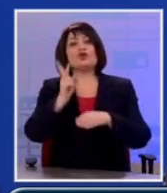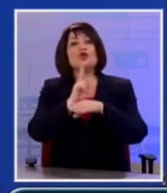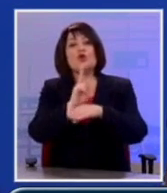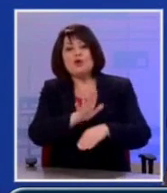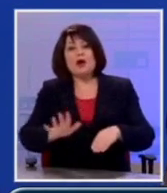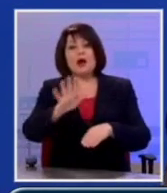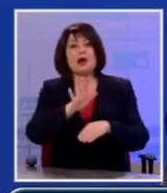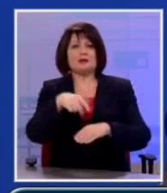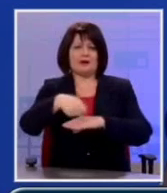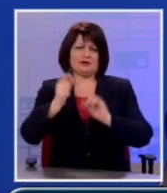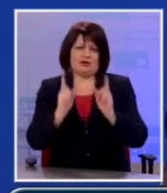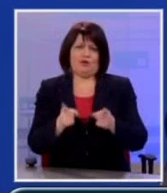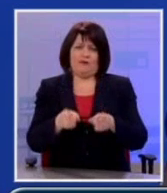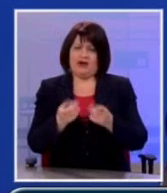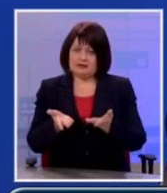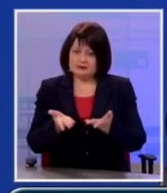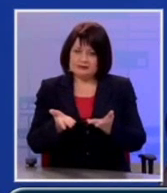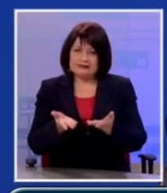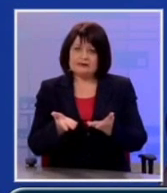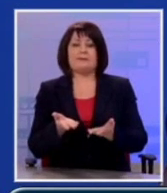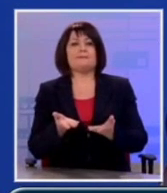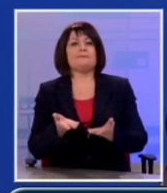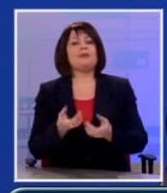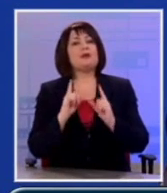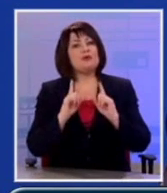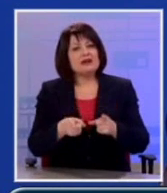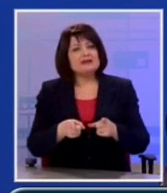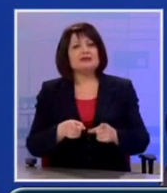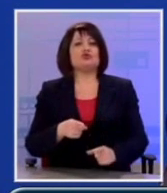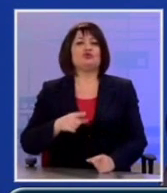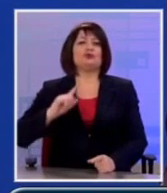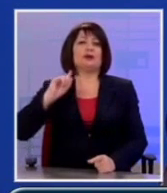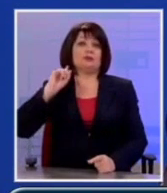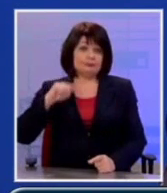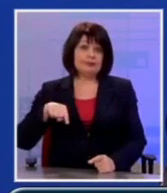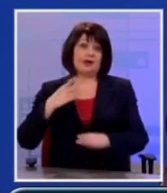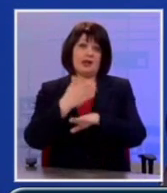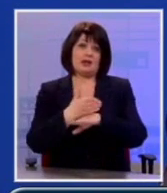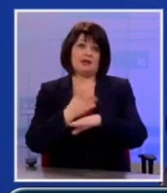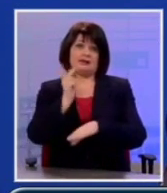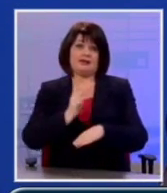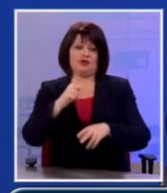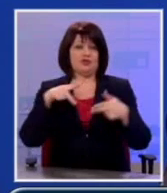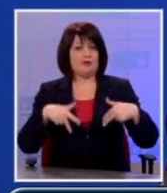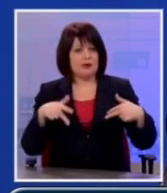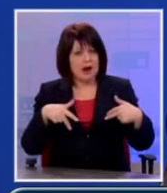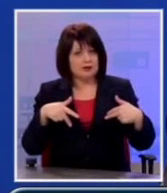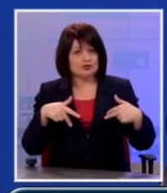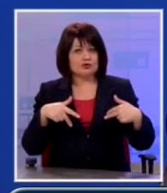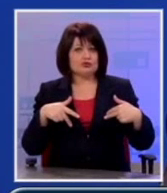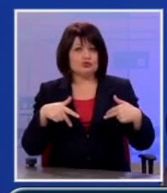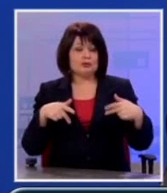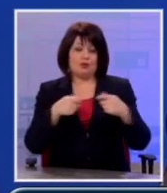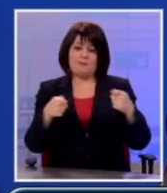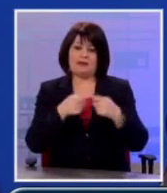είναι δικαστικές αποφάσεις και κρίνουν ότι παραβιάζονται οι εγγύησεις του κοινωνικού κράτους από τα μέτρα